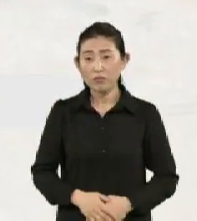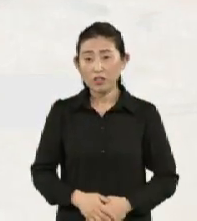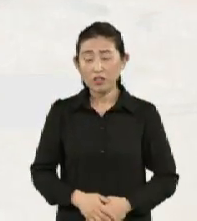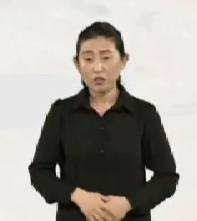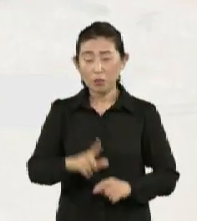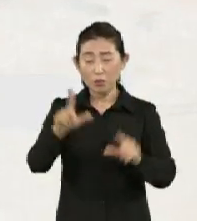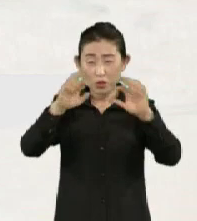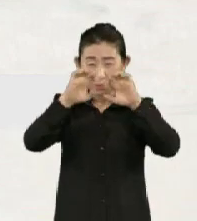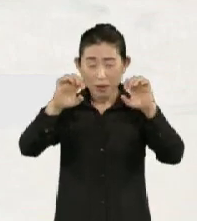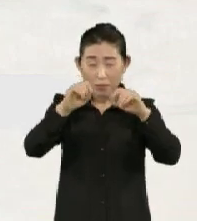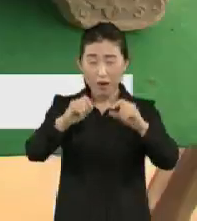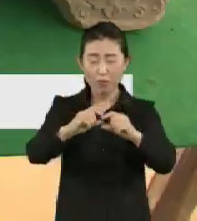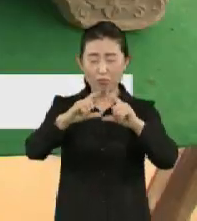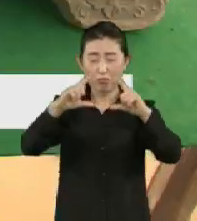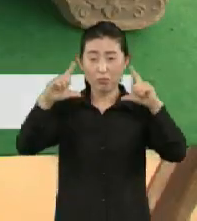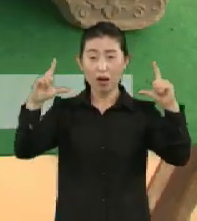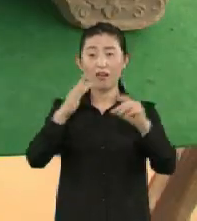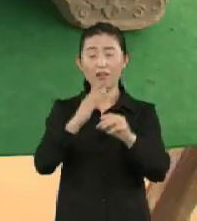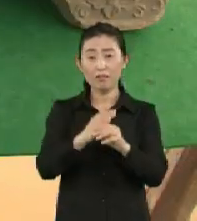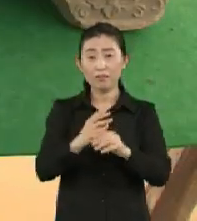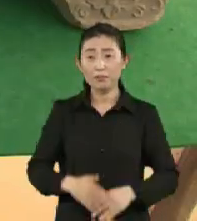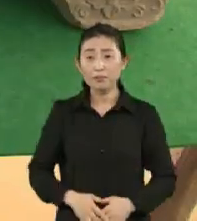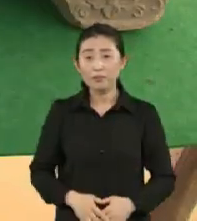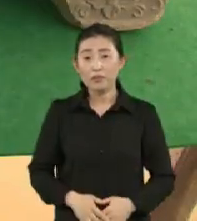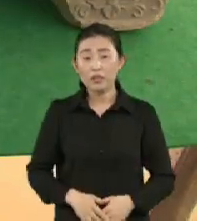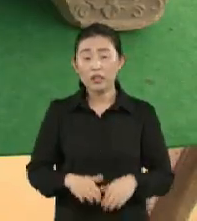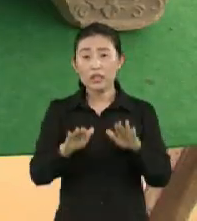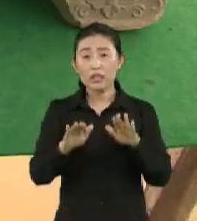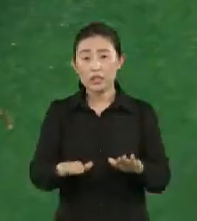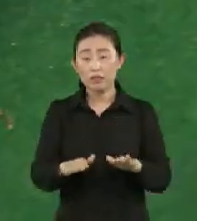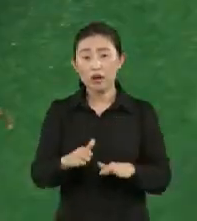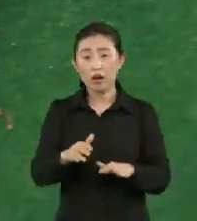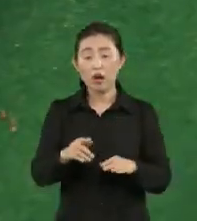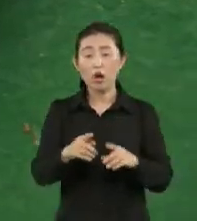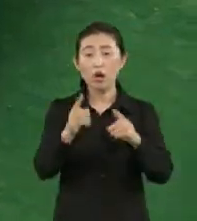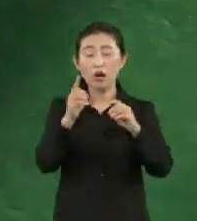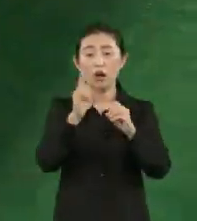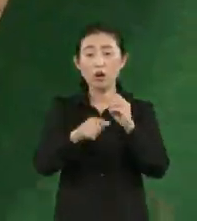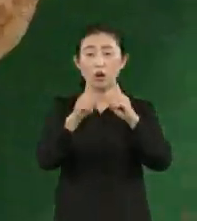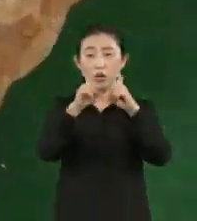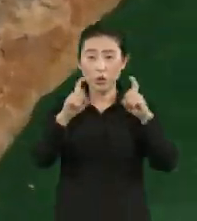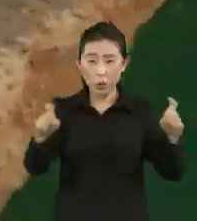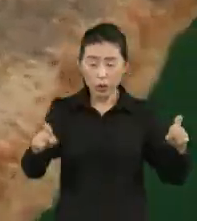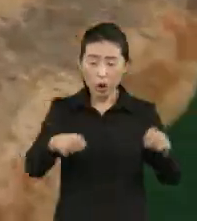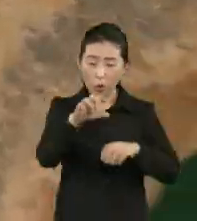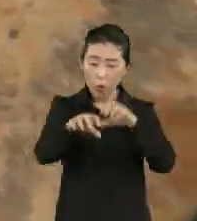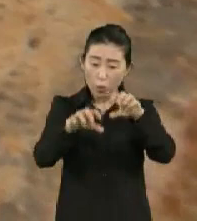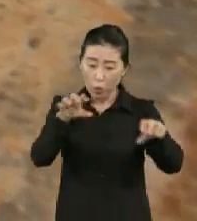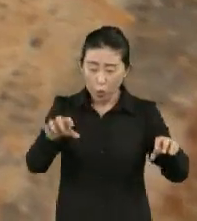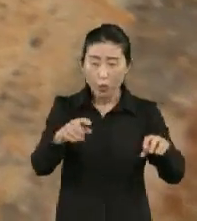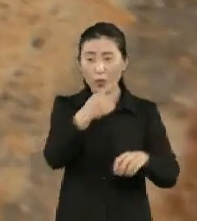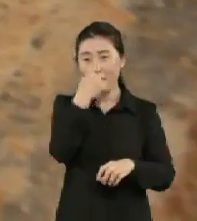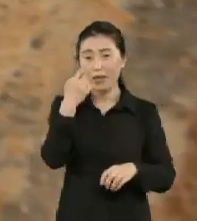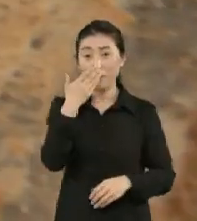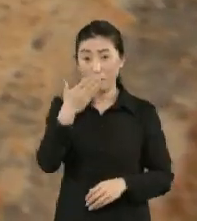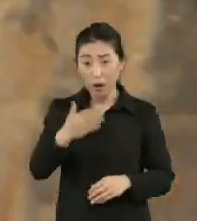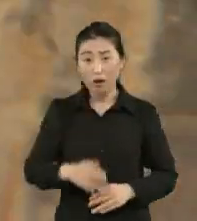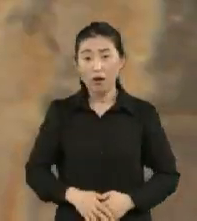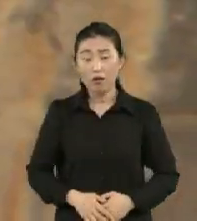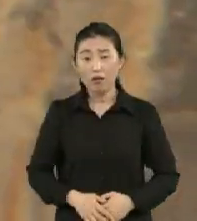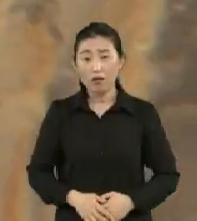조금씩 드러나기 시작한 것 같습니다. 이번 발굴로 천흥산의 건물의 배치를 추정할 수 있게 됐으며